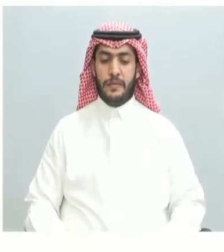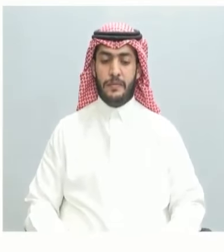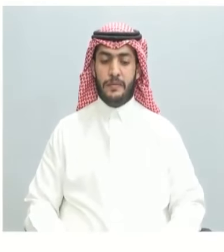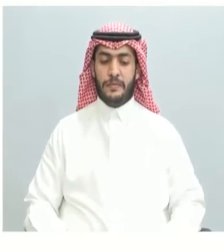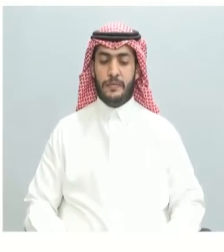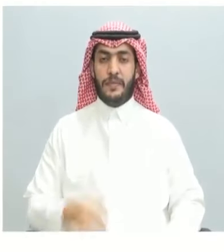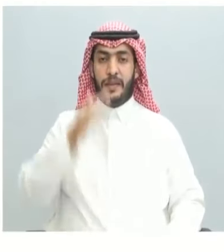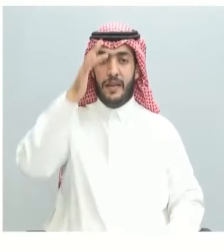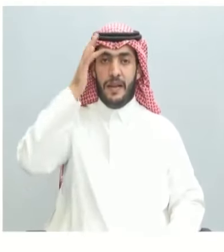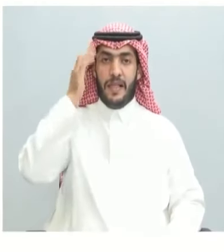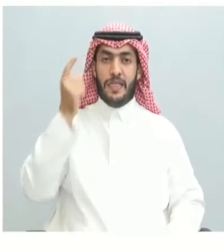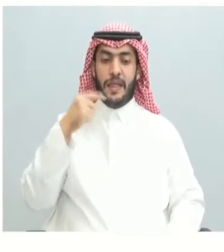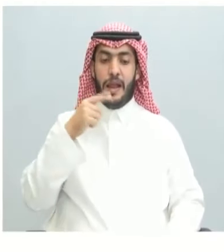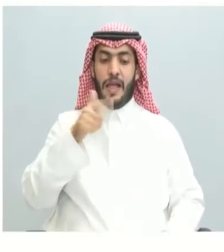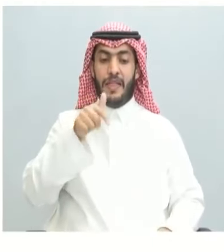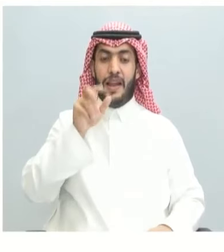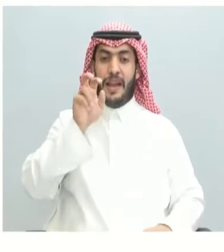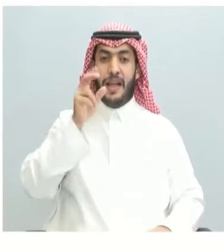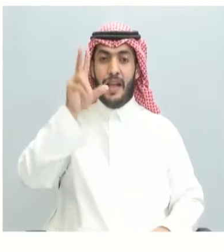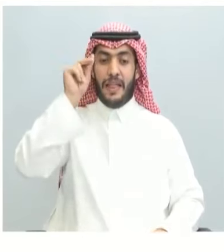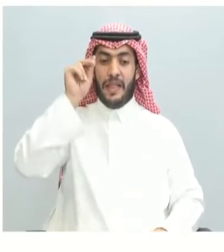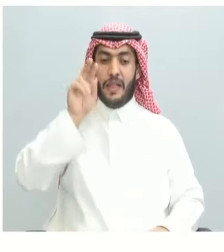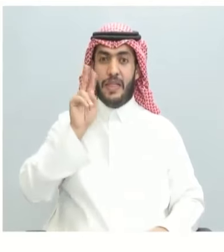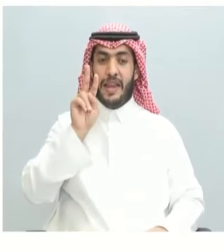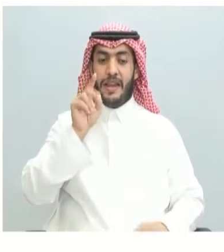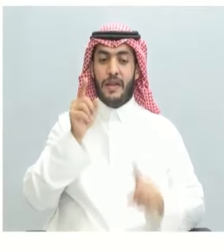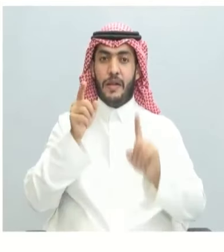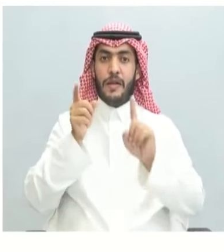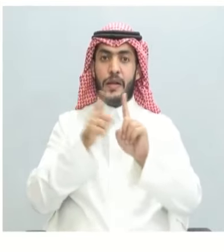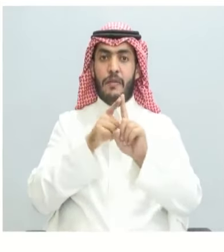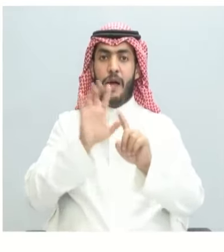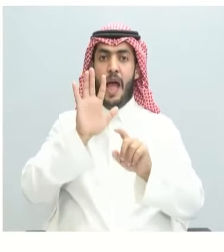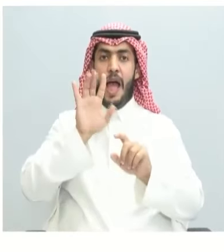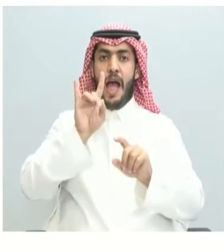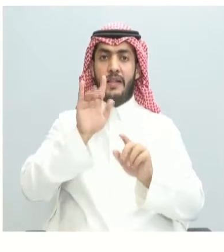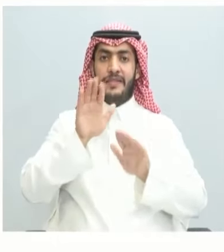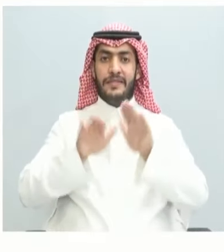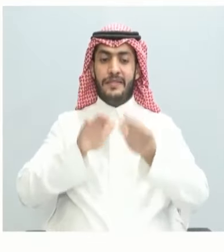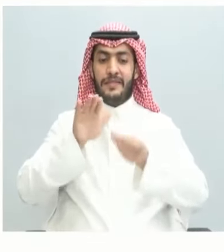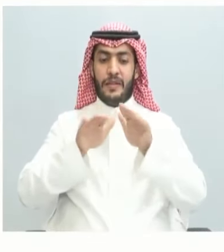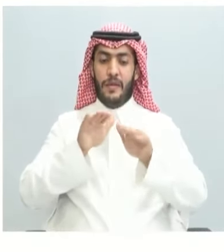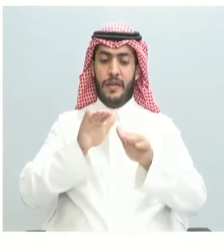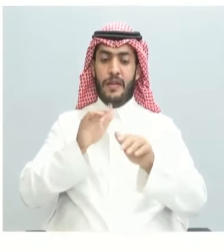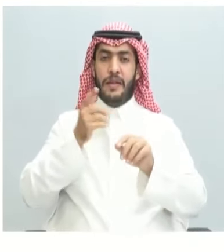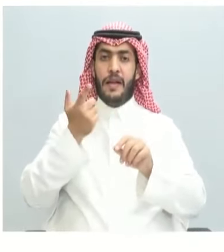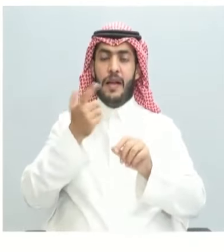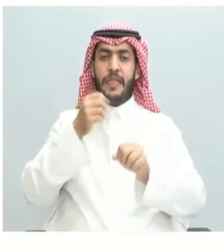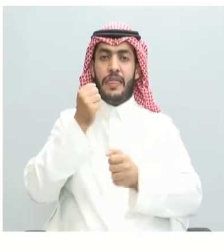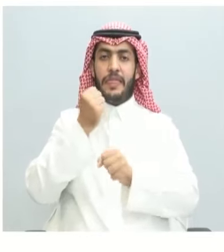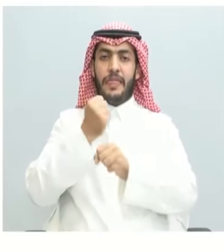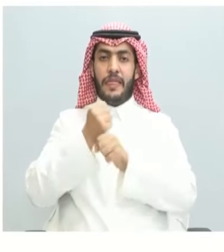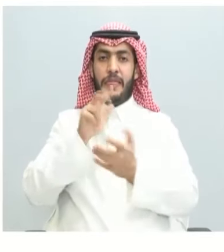لو طلب مني اجعل القطه 2 تتحرك عشر خطوات للامام كيف سنطبق